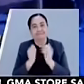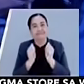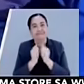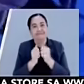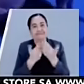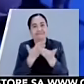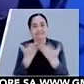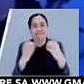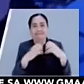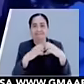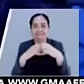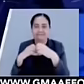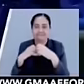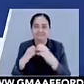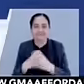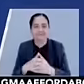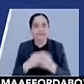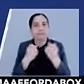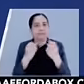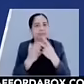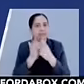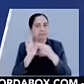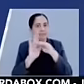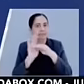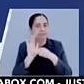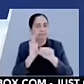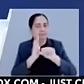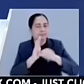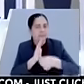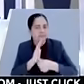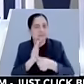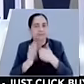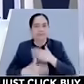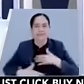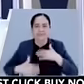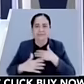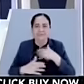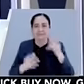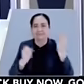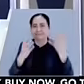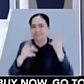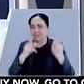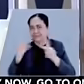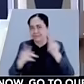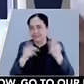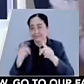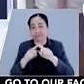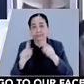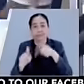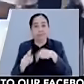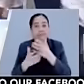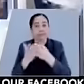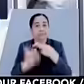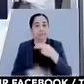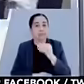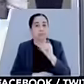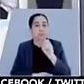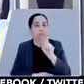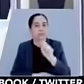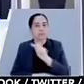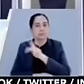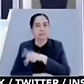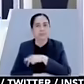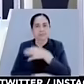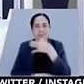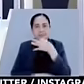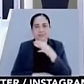kapuso. Maraming segments ang nagmarka at kinaaliwan ng madlang people. Pero para sa ilang hosts, personal fave nila ang